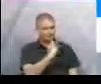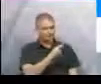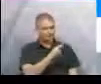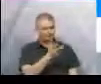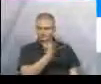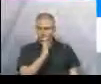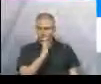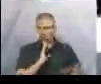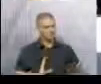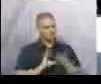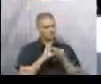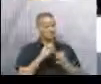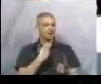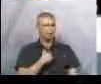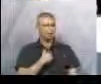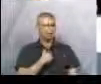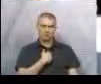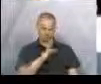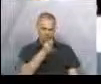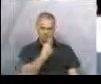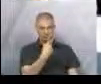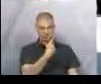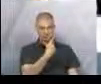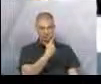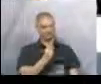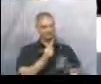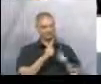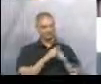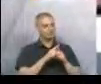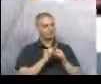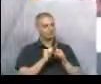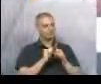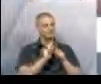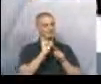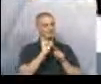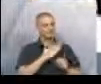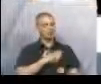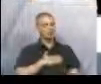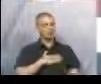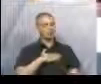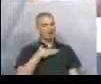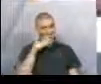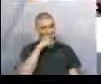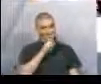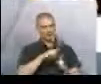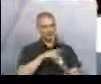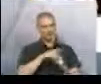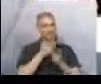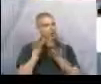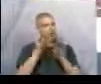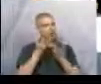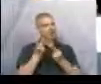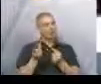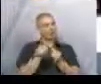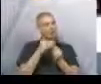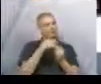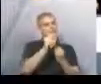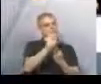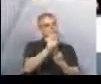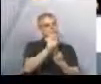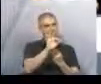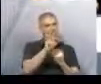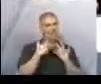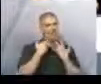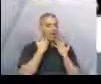בעצם מאוד מחברים אותי למה שאתם מגדירים סימניות הסדר, סוג של הצעות ותוספות שלכם